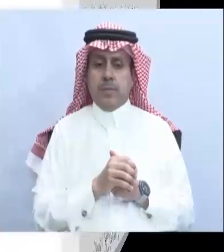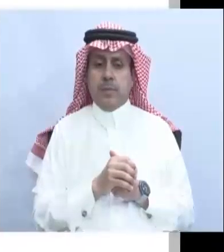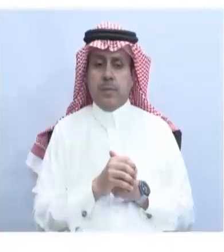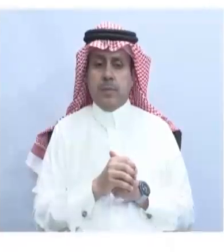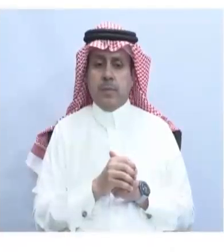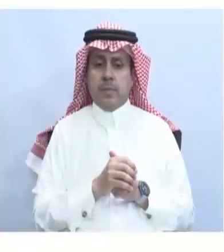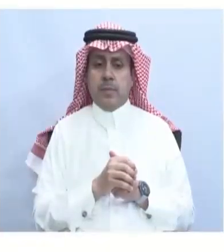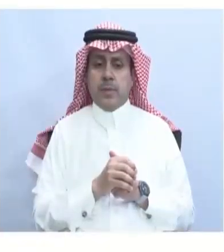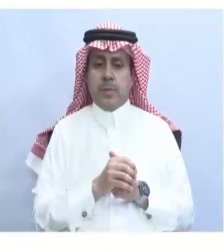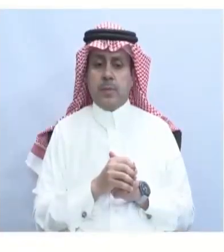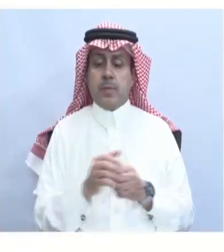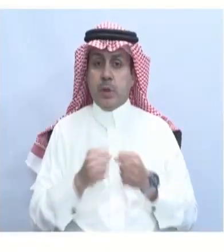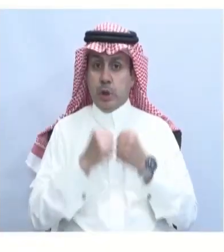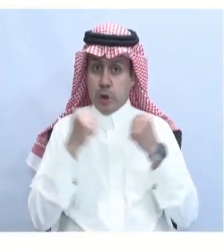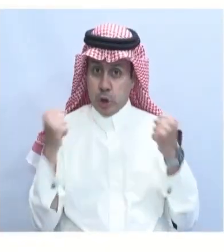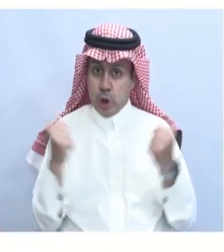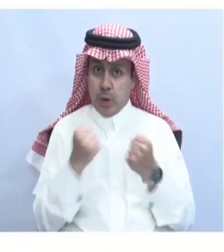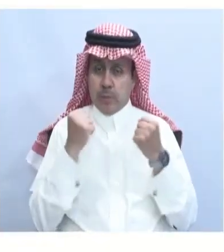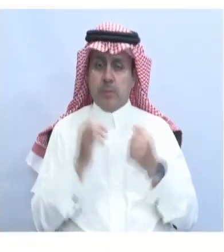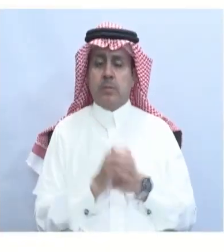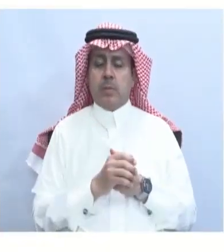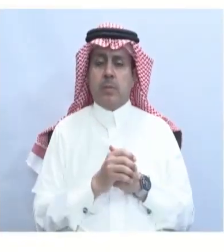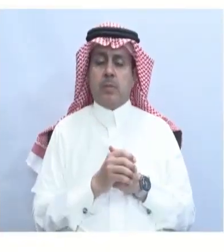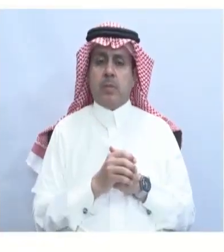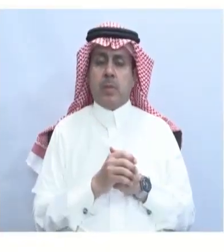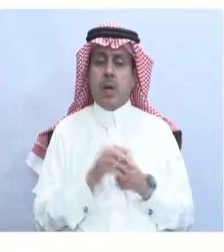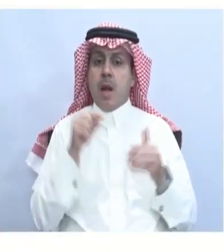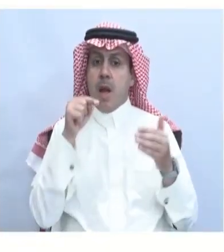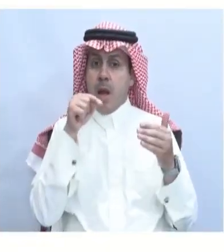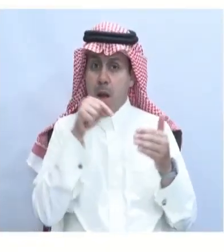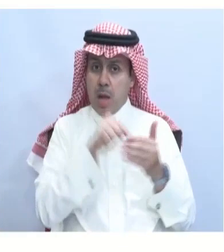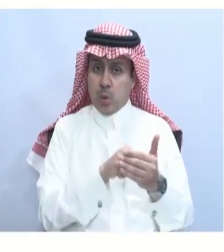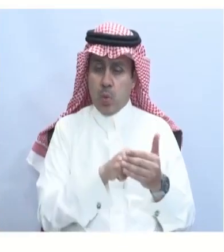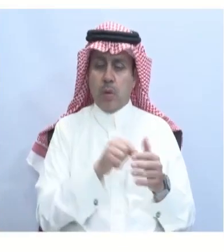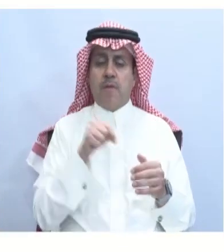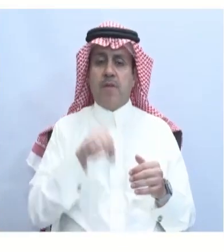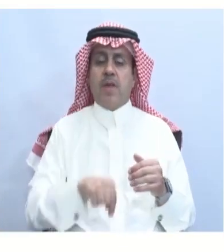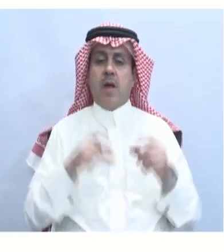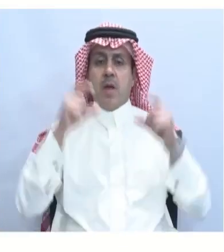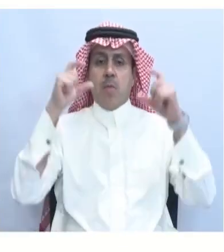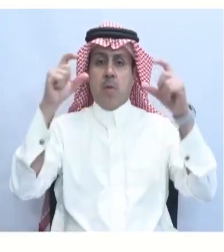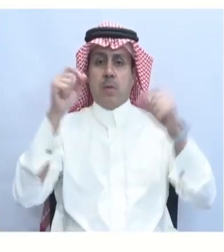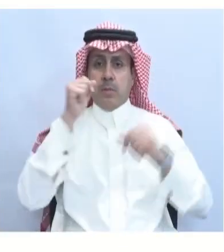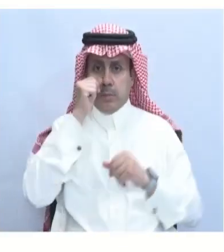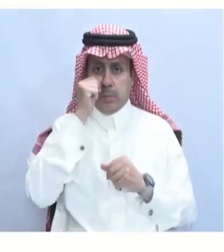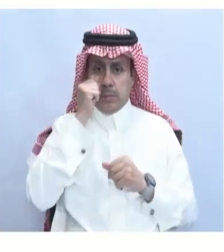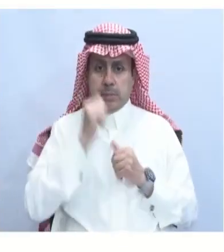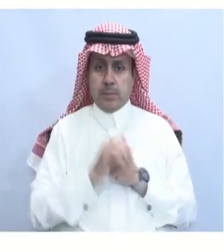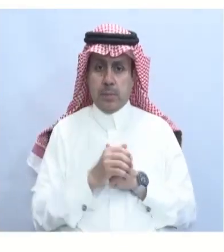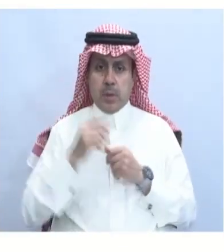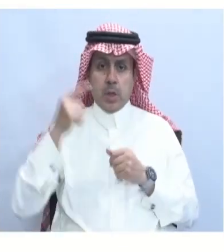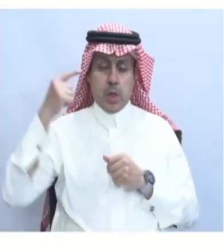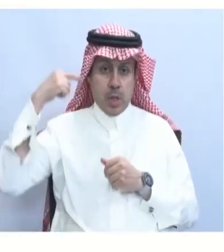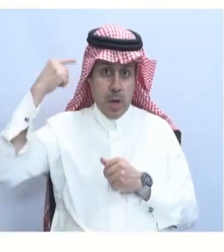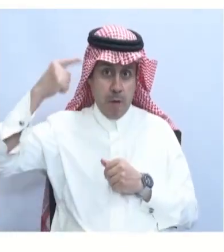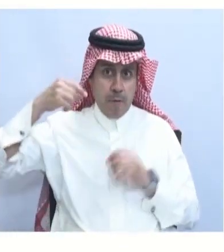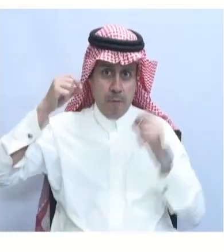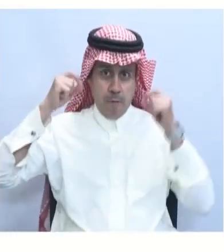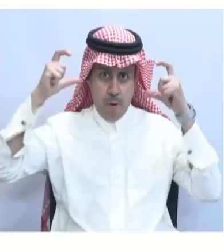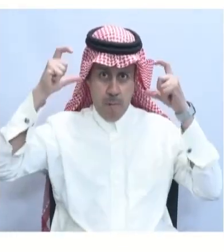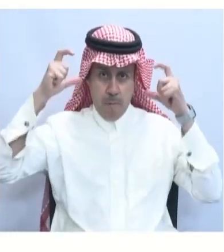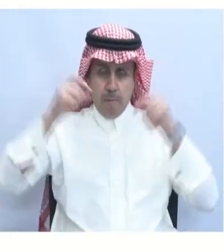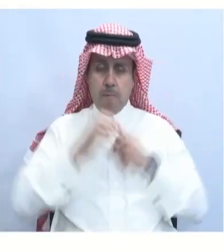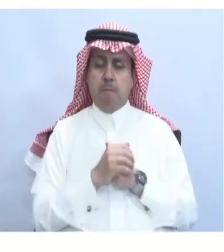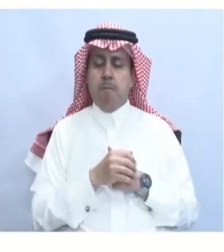والطالبات لهذا النشاط الذي من خلاله ندخل الى هذا الموضوع ونستوعب باذن الله تعالى